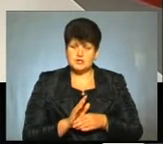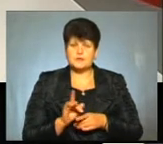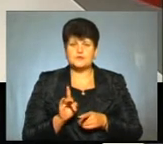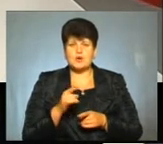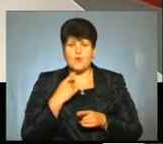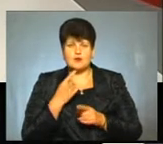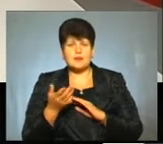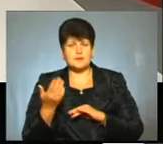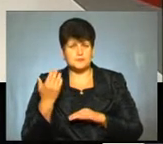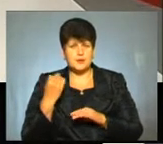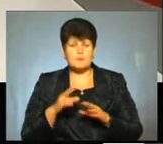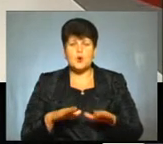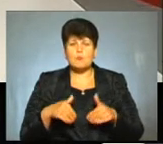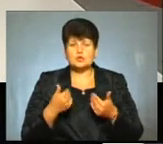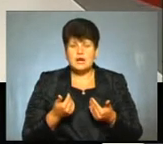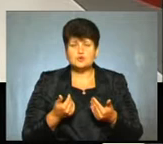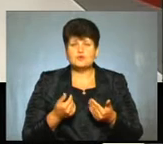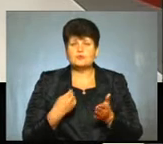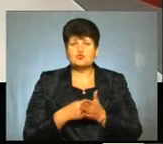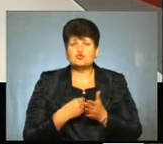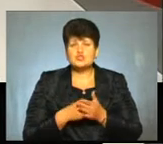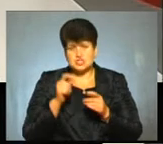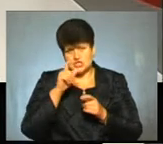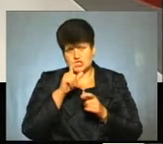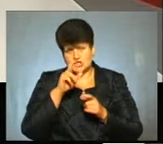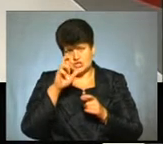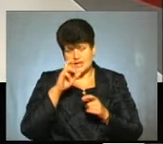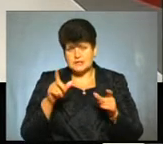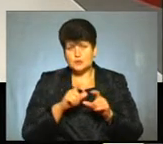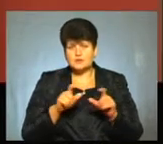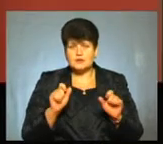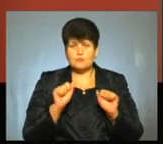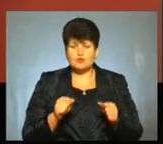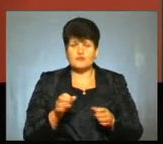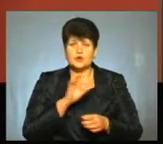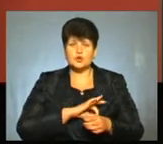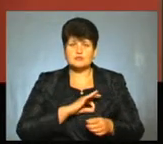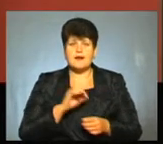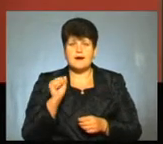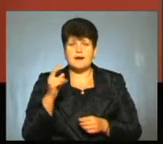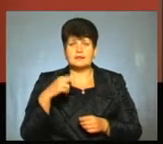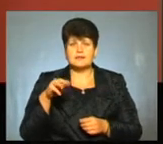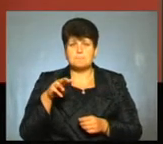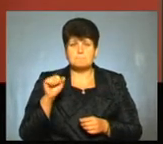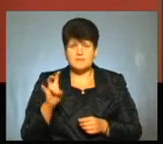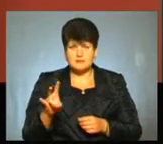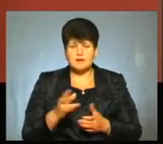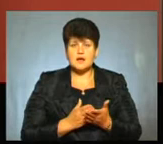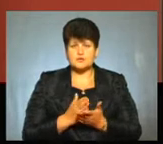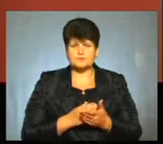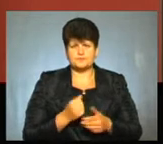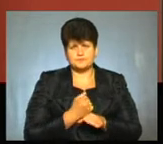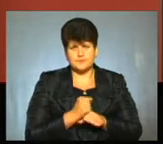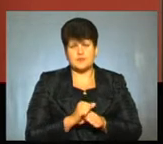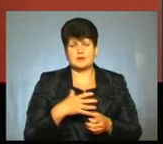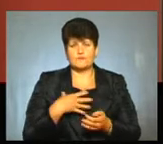говорила про подачу проєктів від бюджетних установ, в тому, що вони можуть використовувати адмінресурс, тобто змушувати, скажімо